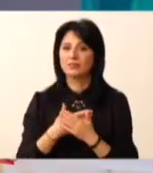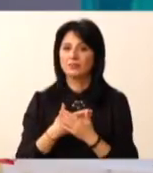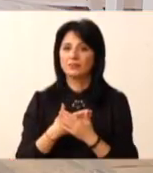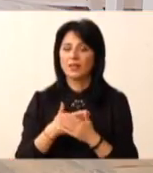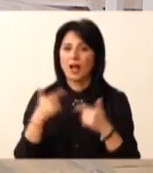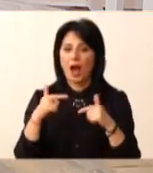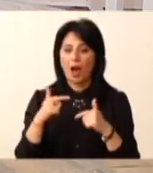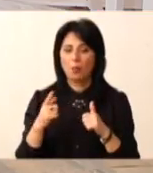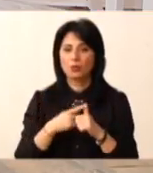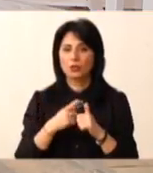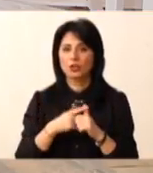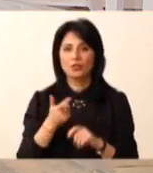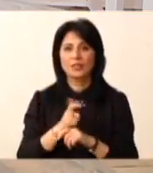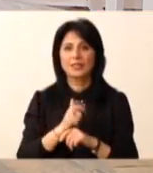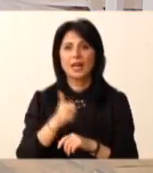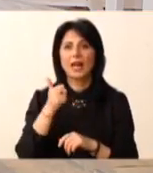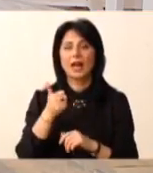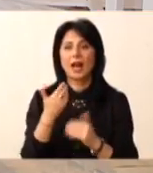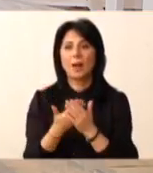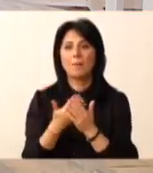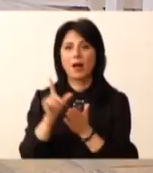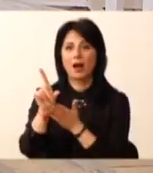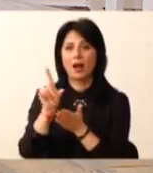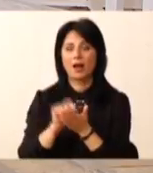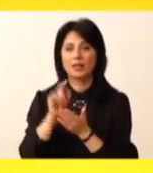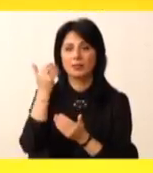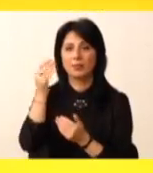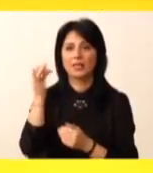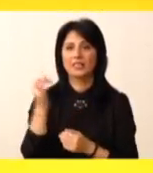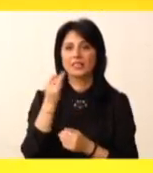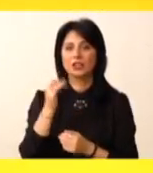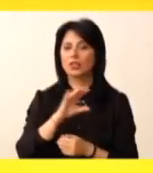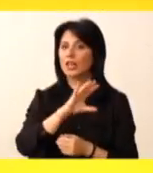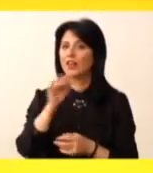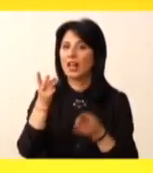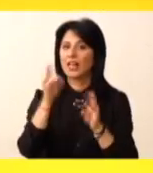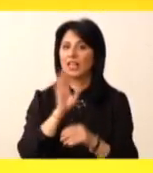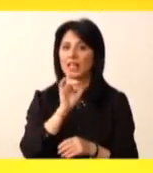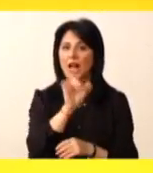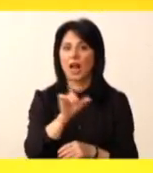გამოცდა გაიარეს და ახლა ძალიან კარგი მაგალითია მათი ისტორია ყველა